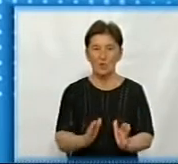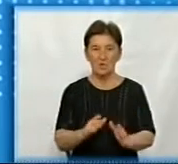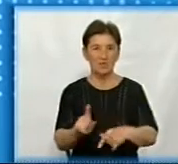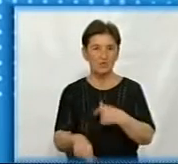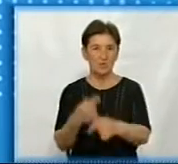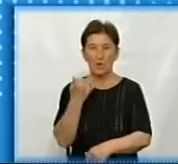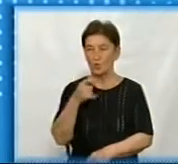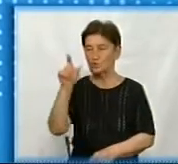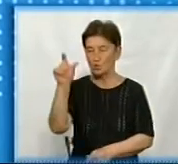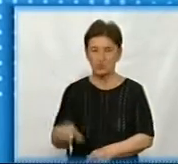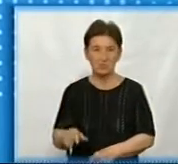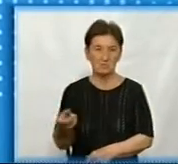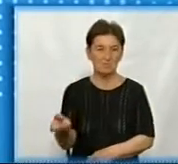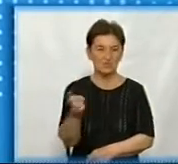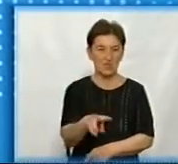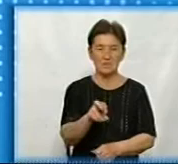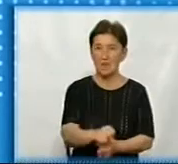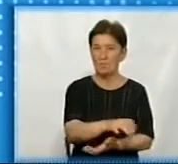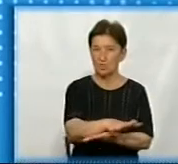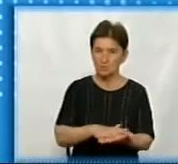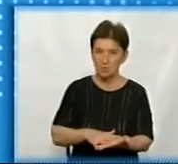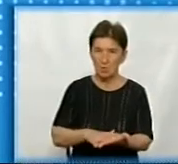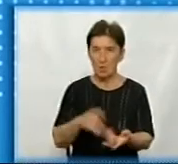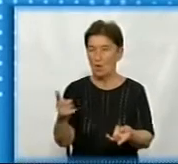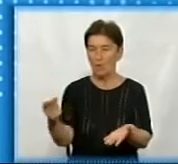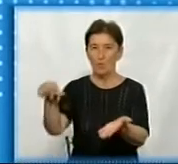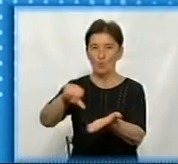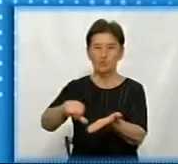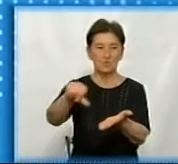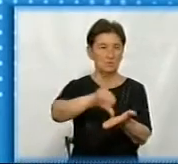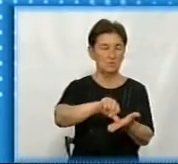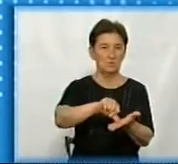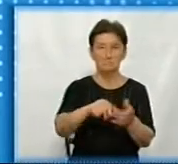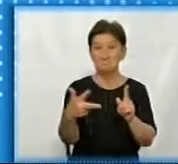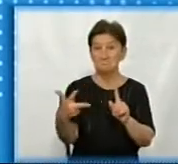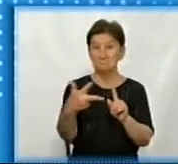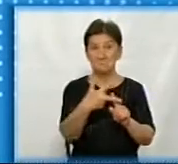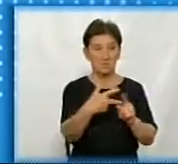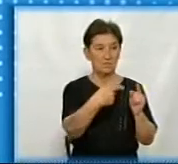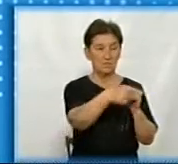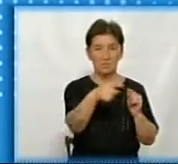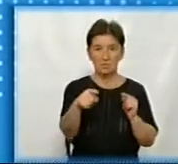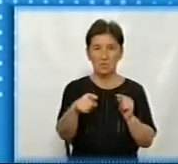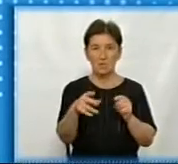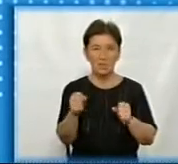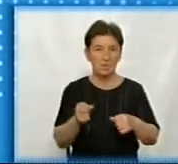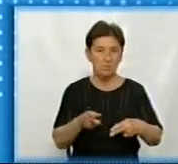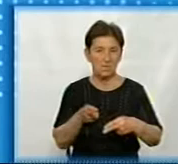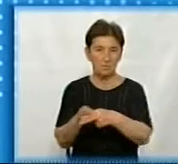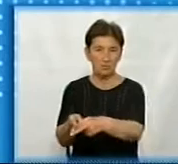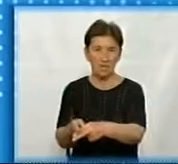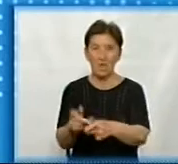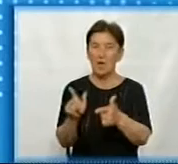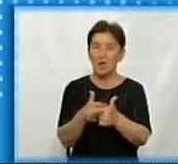коли людина прийшла на продовження, учасник аукціону може бути зовсім третя людина, яка прийде і переб'є цю ставку.